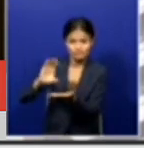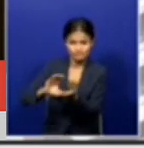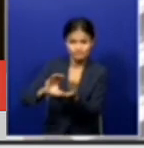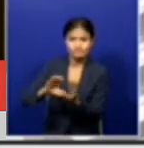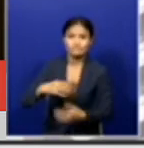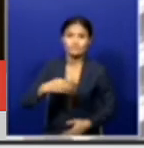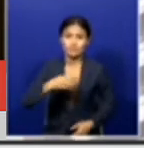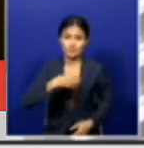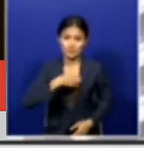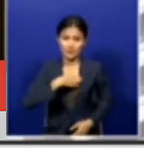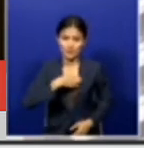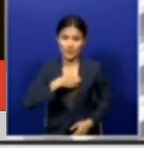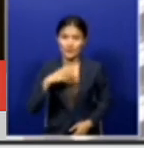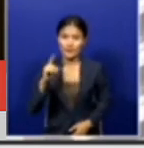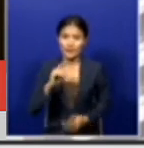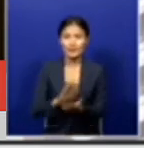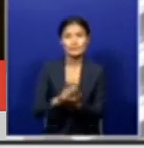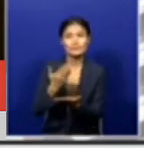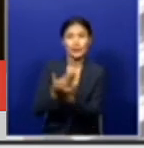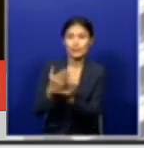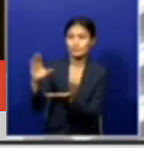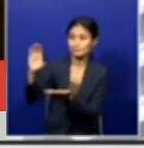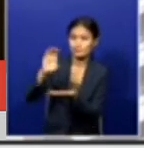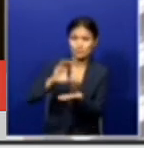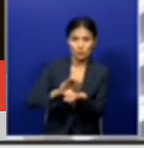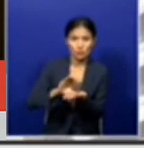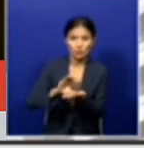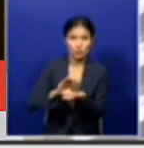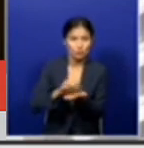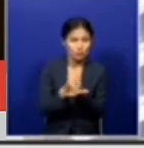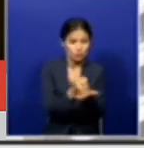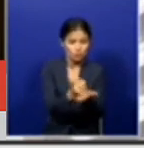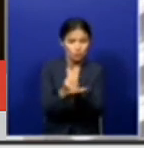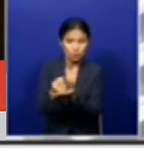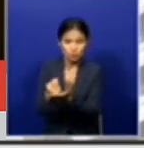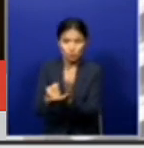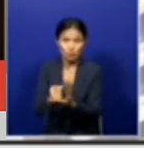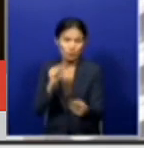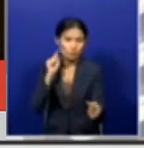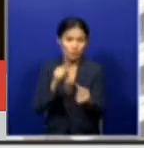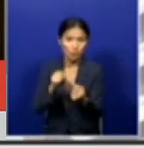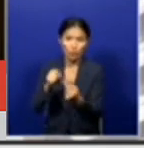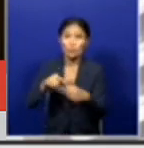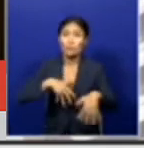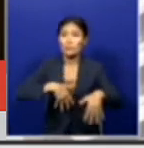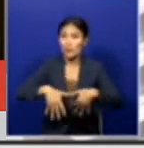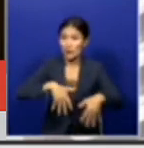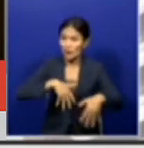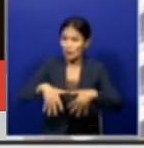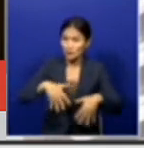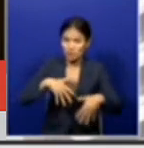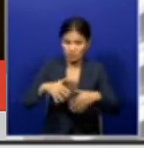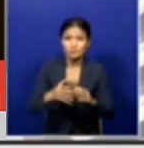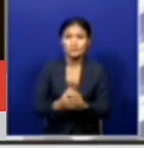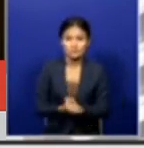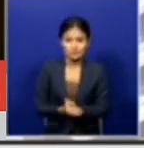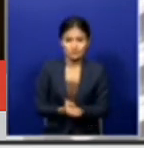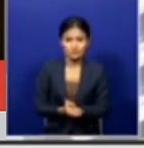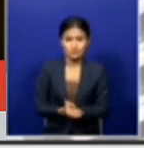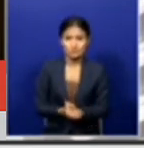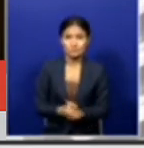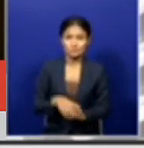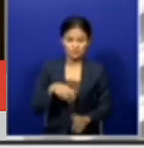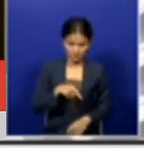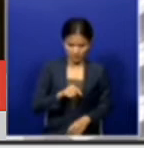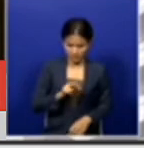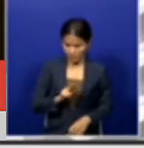ชน์แก่ประเทศชาติและประชาชนมากที่สุดดังนั้นการพิจารณาพรบโอ